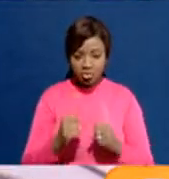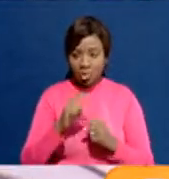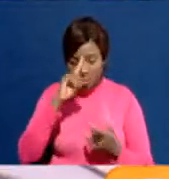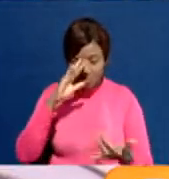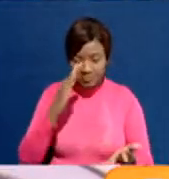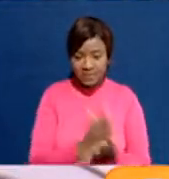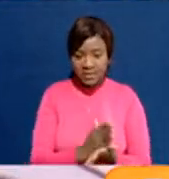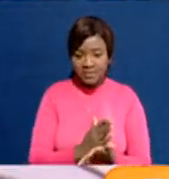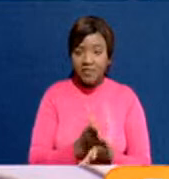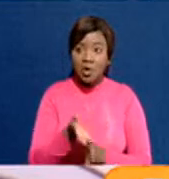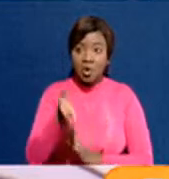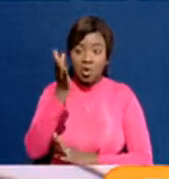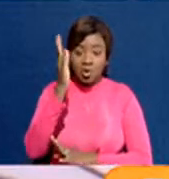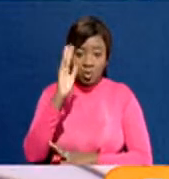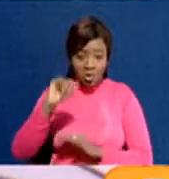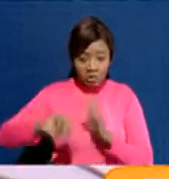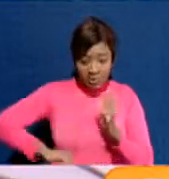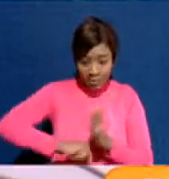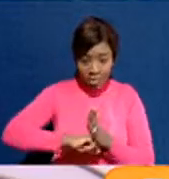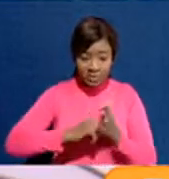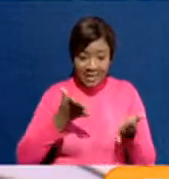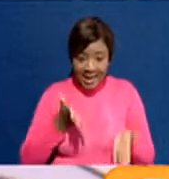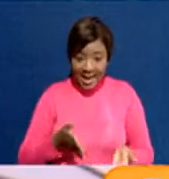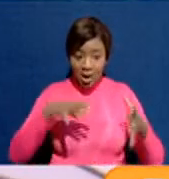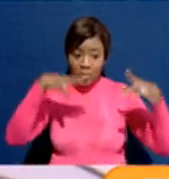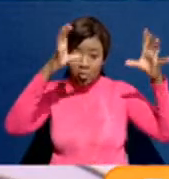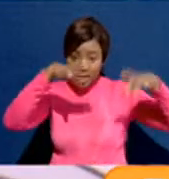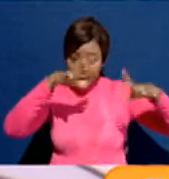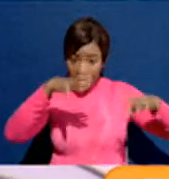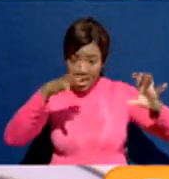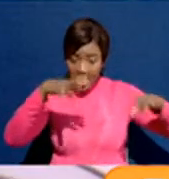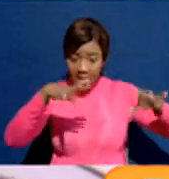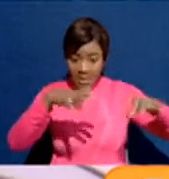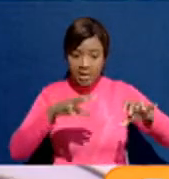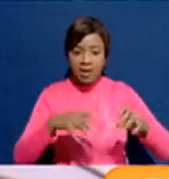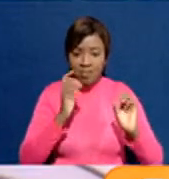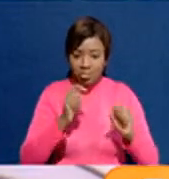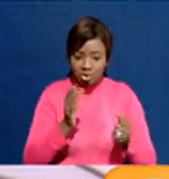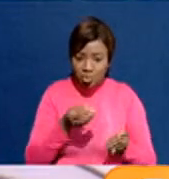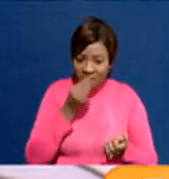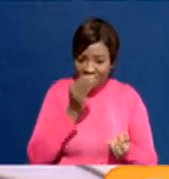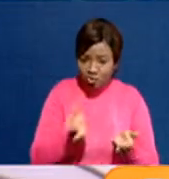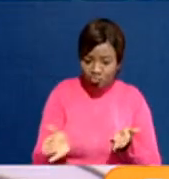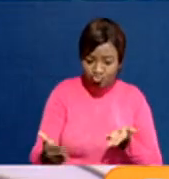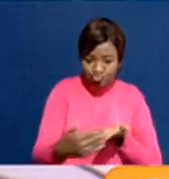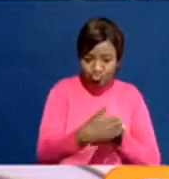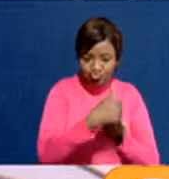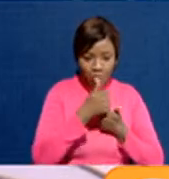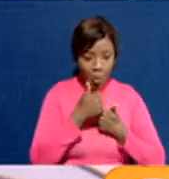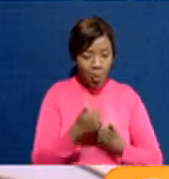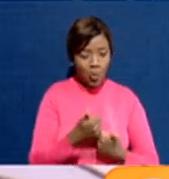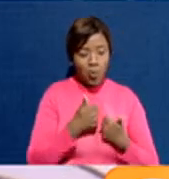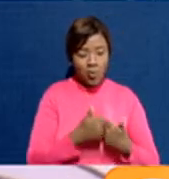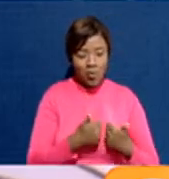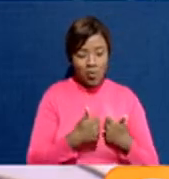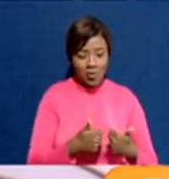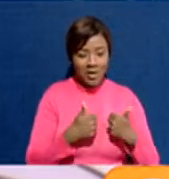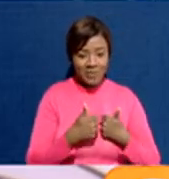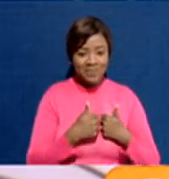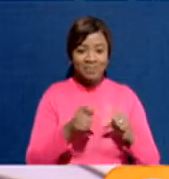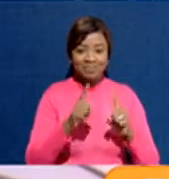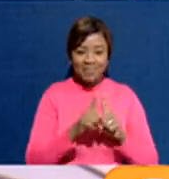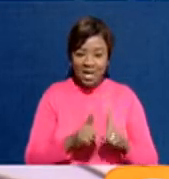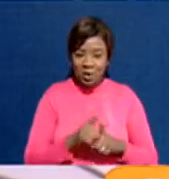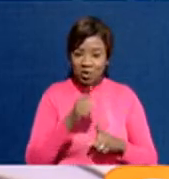have, God willing, with the rains we are experiencing, we will have a good harvest, and this